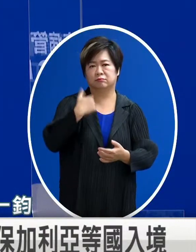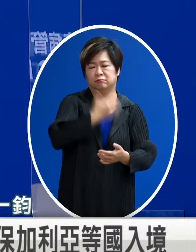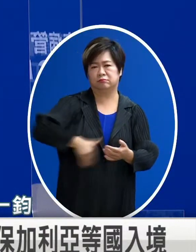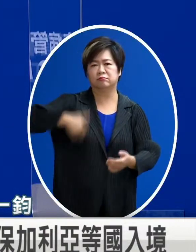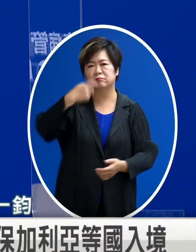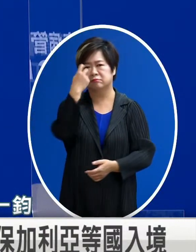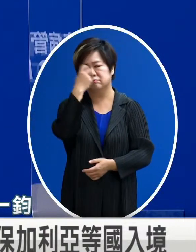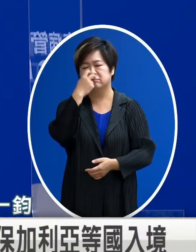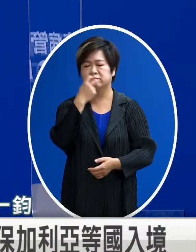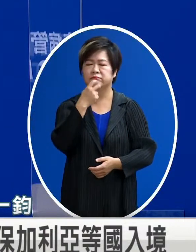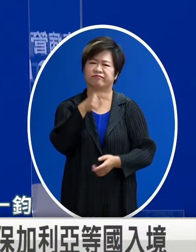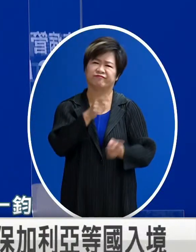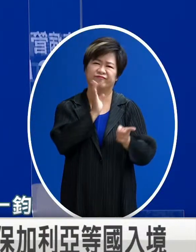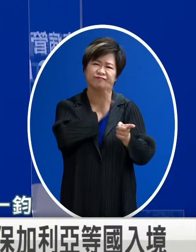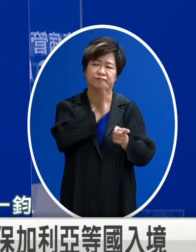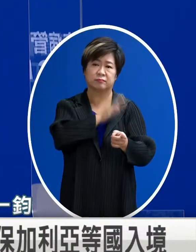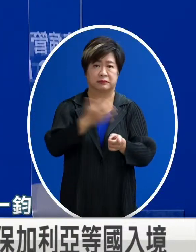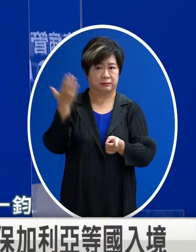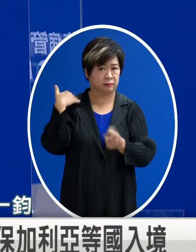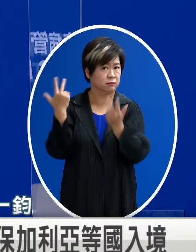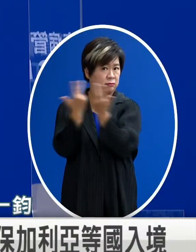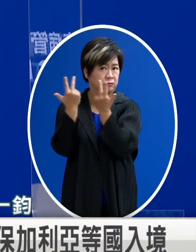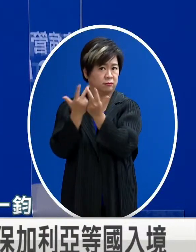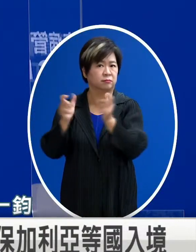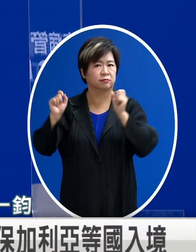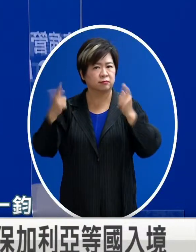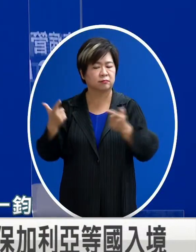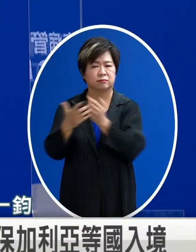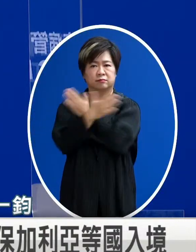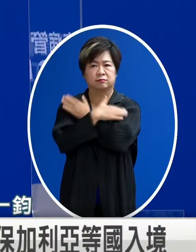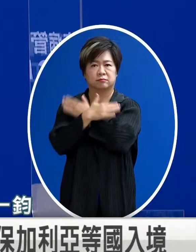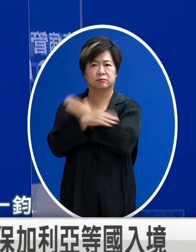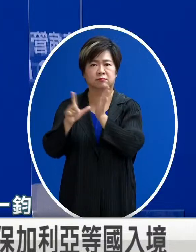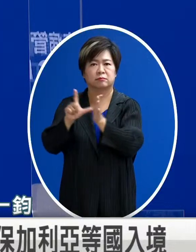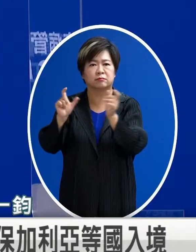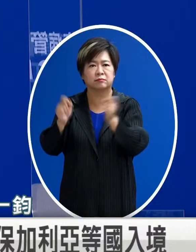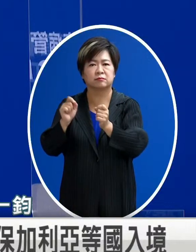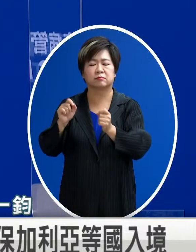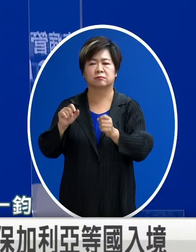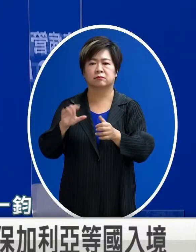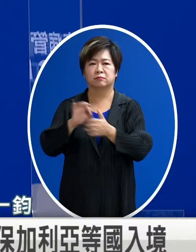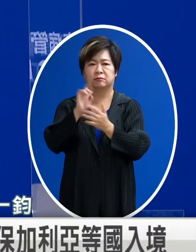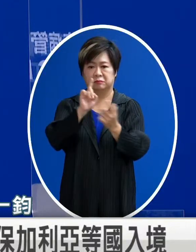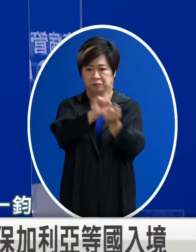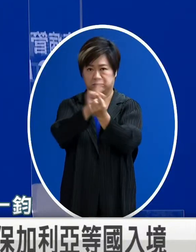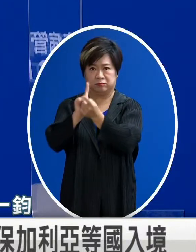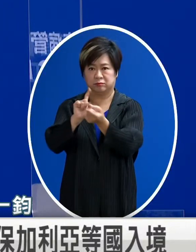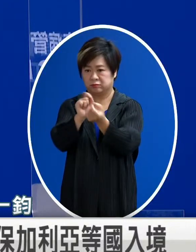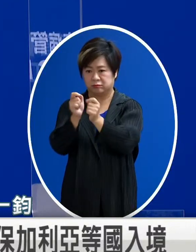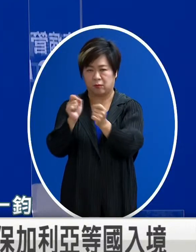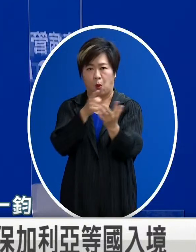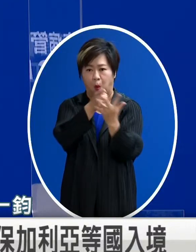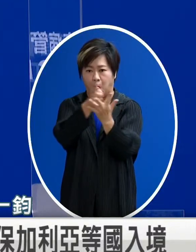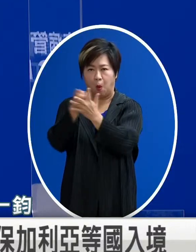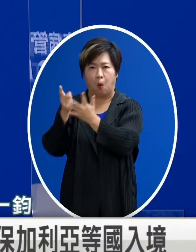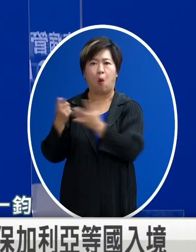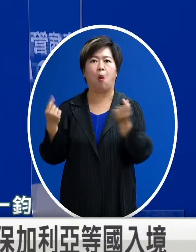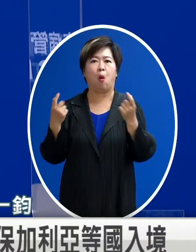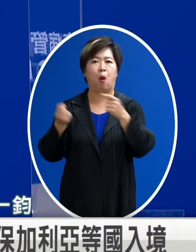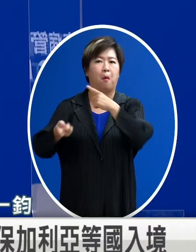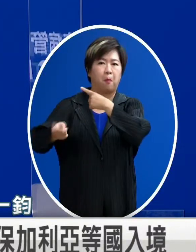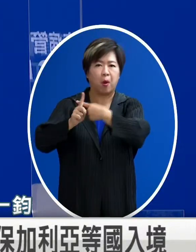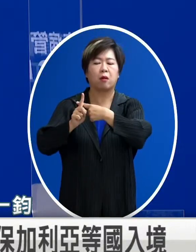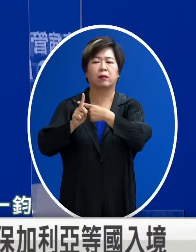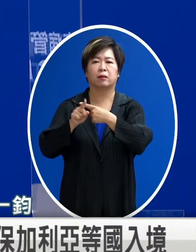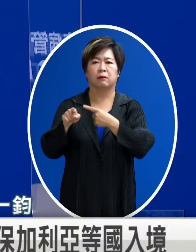验。这个跟新北那时候幼儿园不同，是因为那时候新北幼儿园很快在周围的接触者就已经验出有这个阳性的状